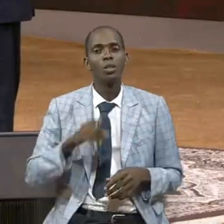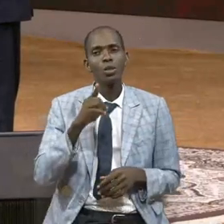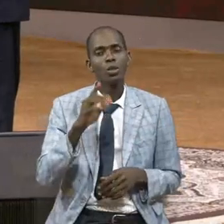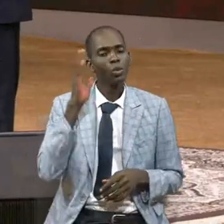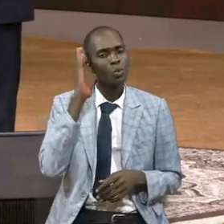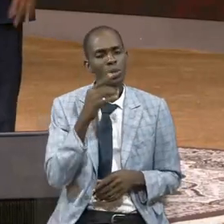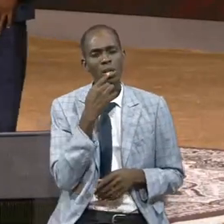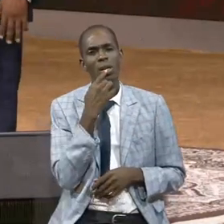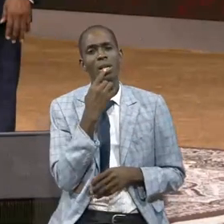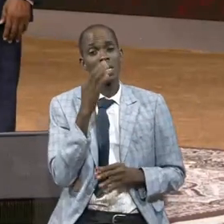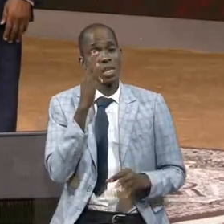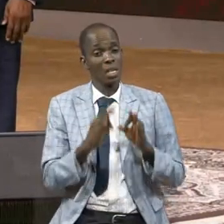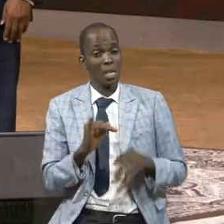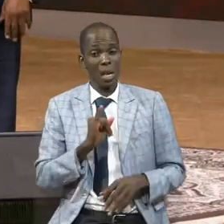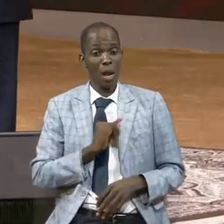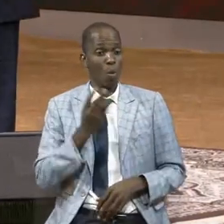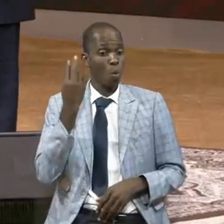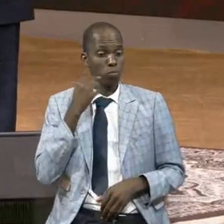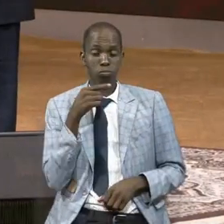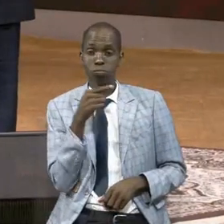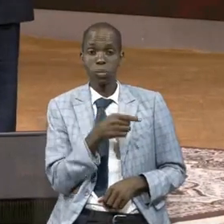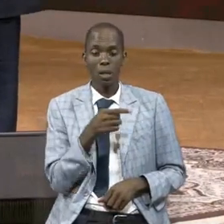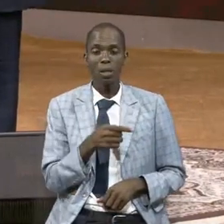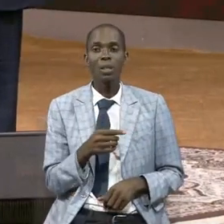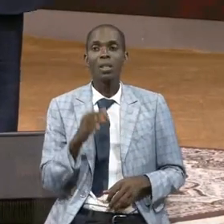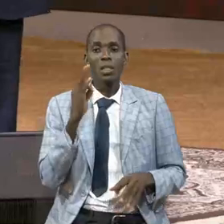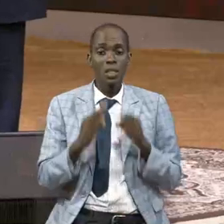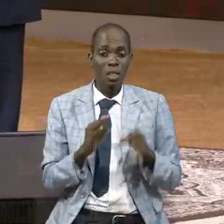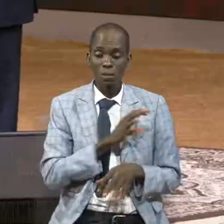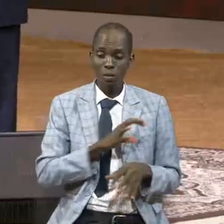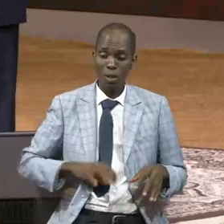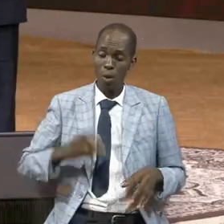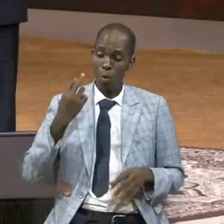dire que, ah, si je suis sur terre, lorsque Christ était vivant, ici sur terre,